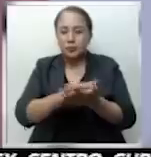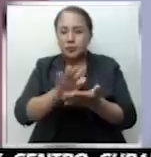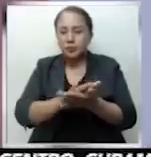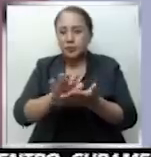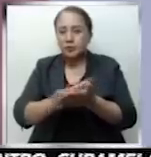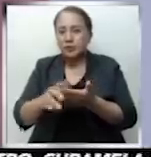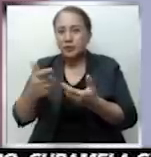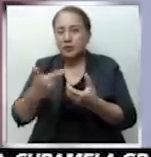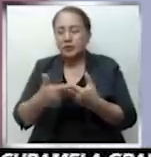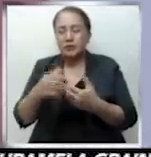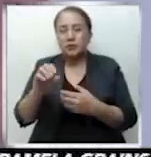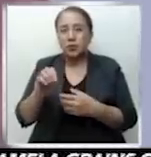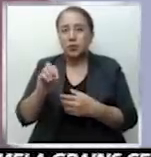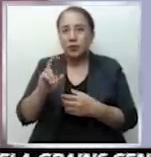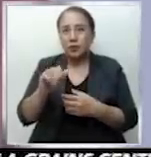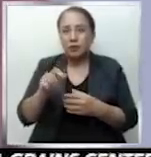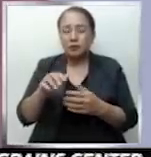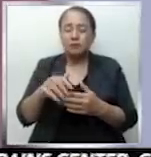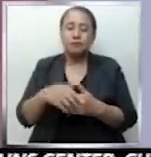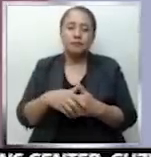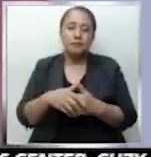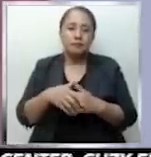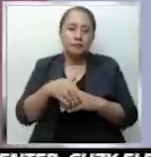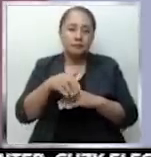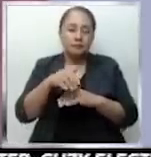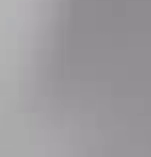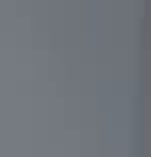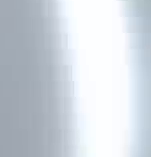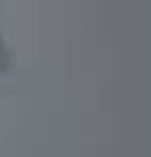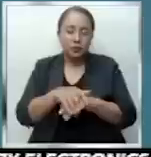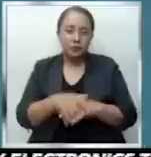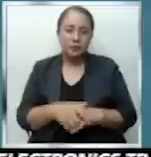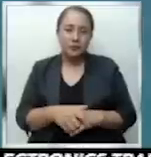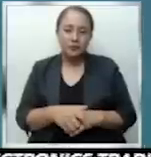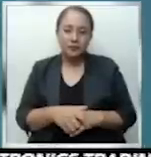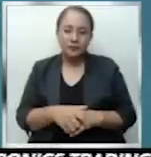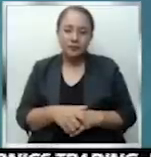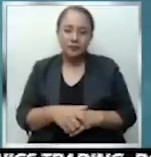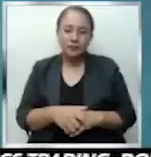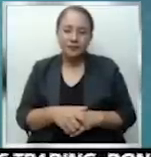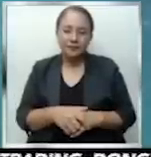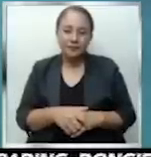sa Oriental Mindoro. At yan po ang tinutukan ni Rafi Tima.